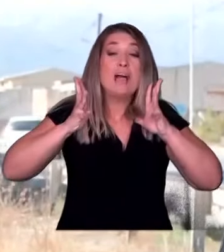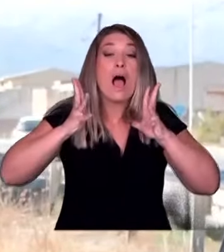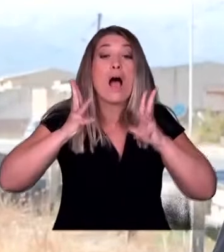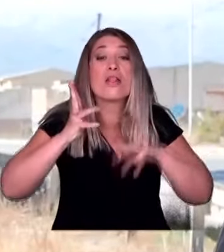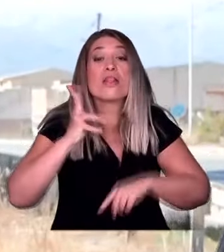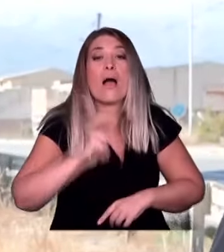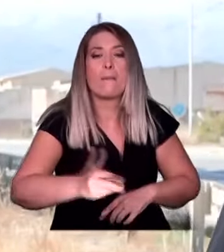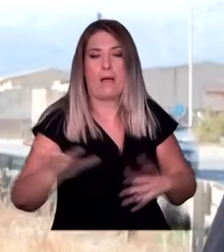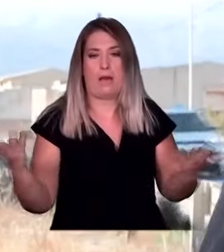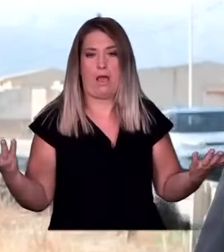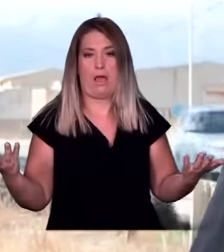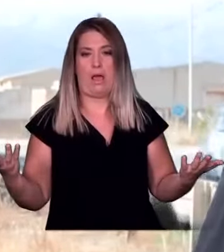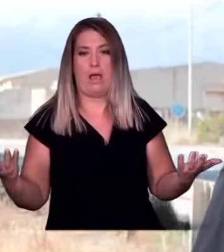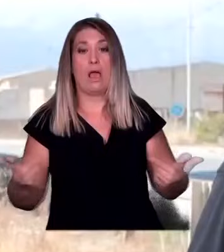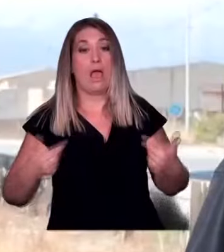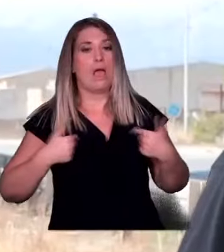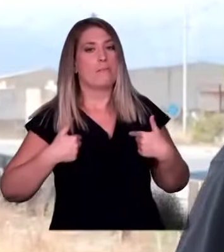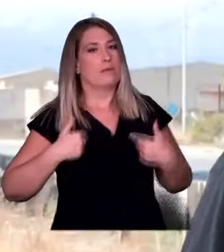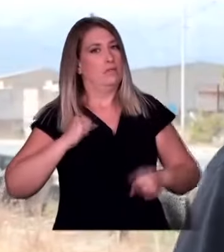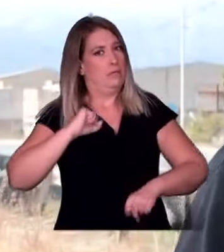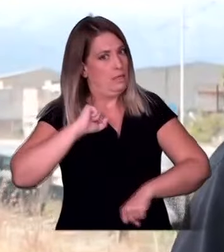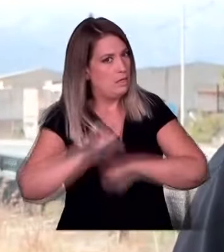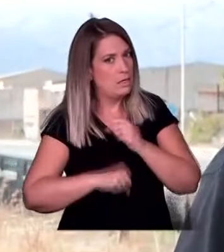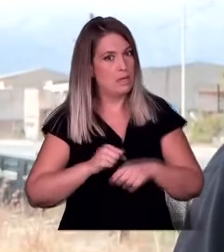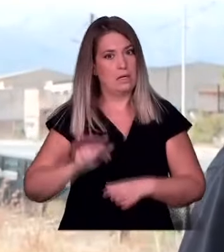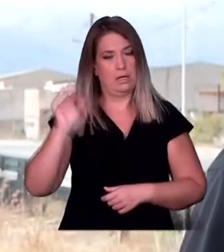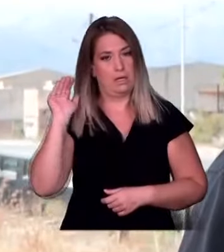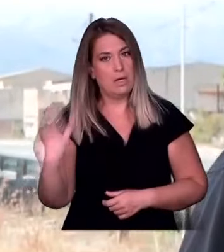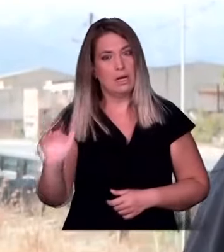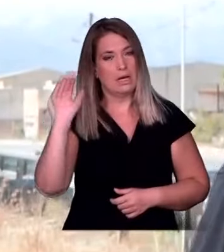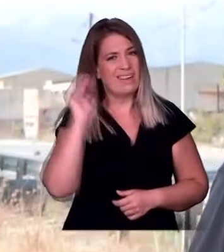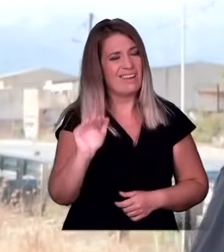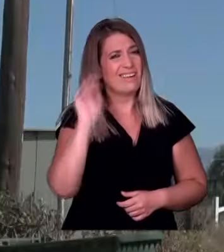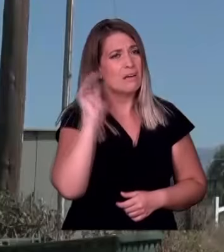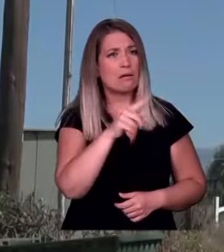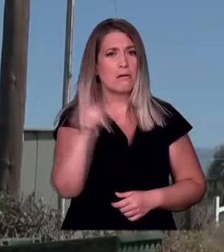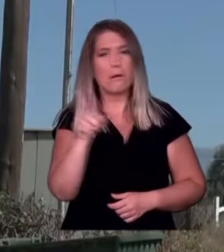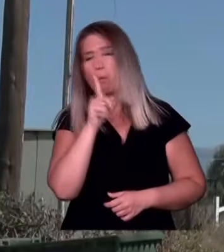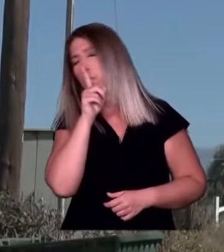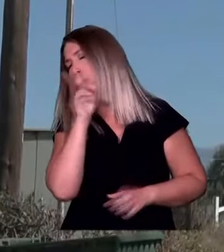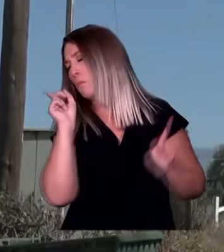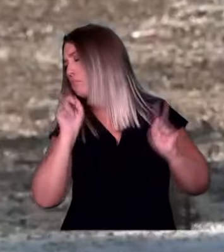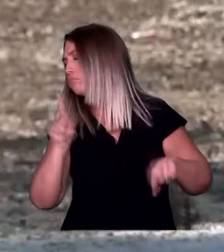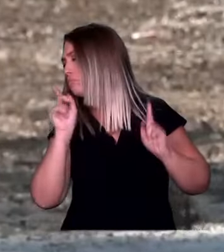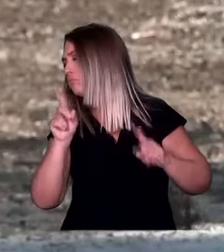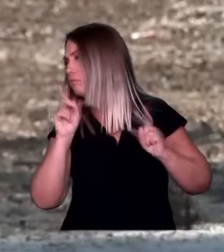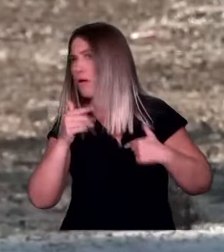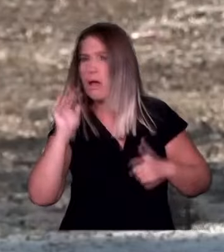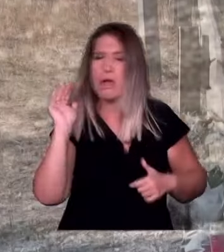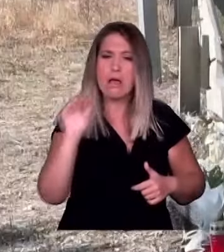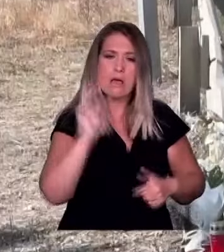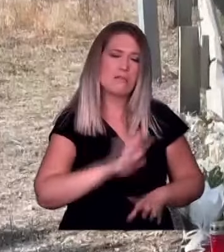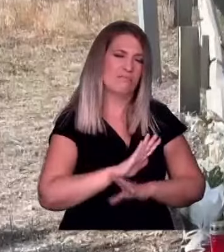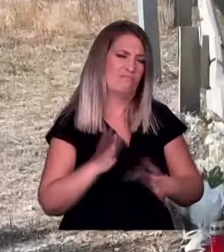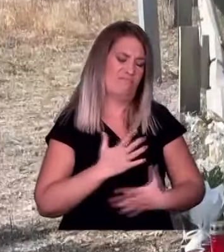σε μεγαλύτερο βαθμό. Έχουμε κάνει τεράστιες ενέργειες και η πολιτεία. Κοφεύει. Οι κάτοικοι της Νέας Κοίου πραγματοποίησαν την